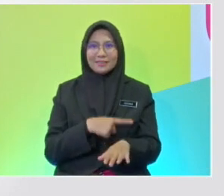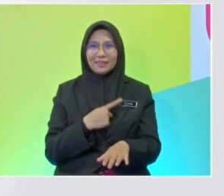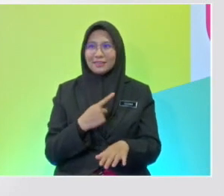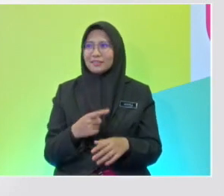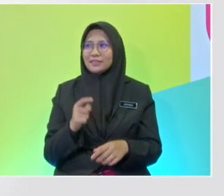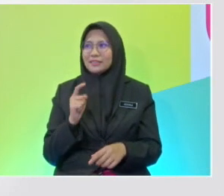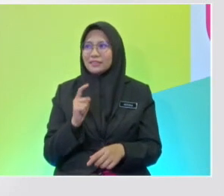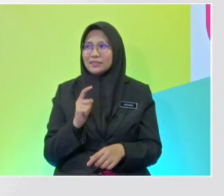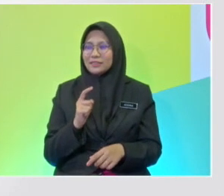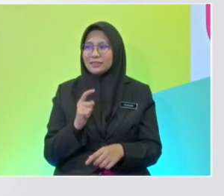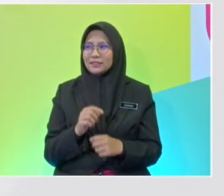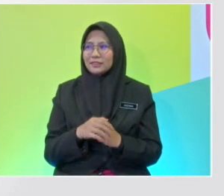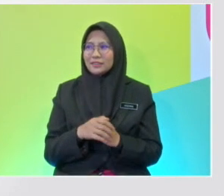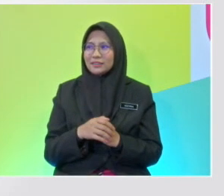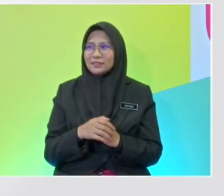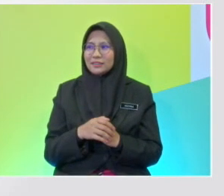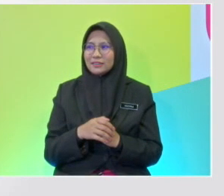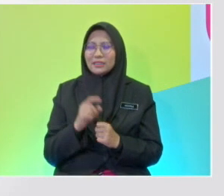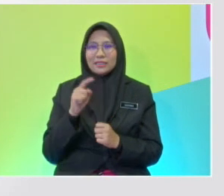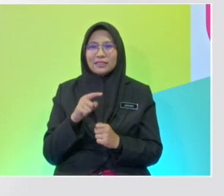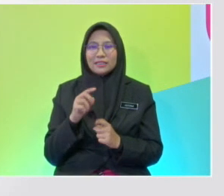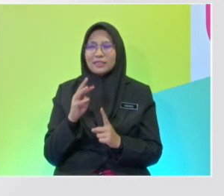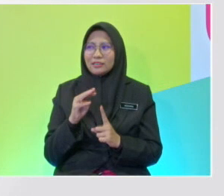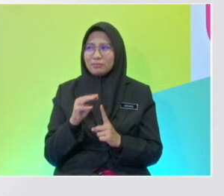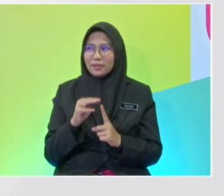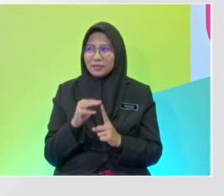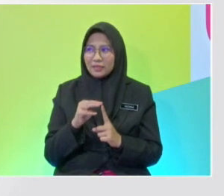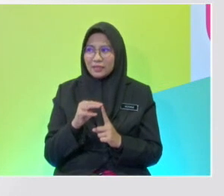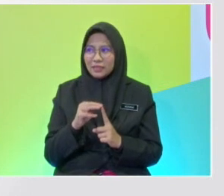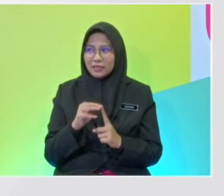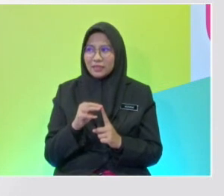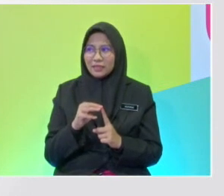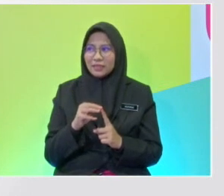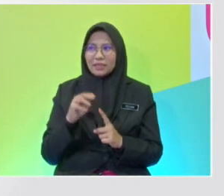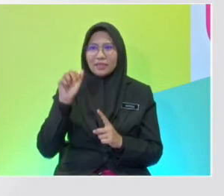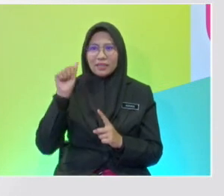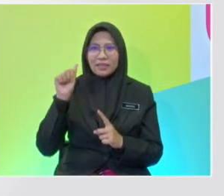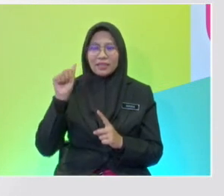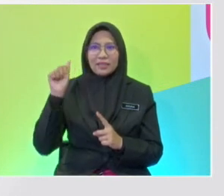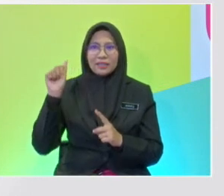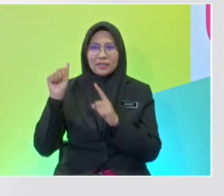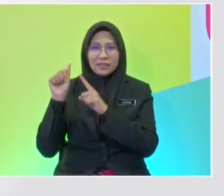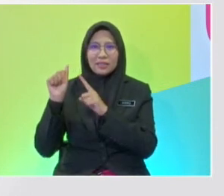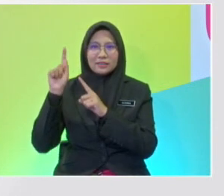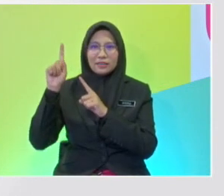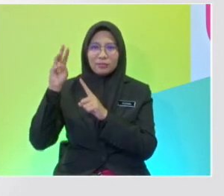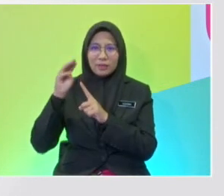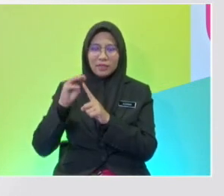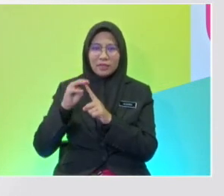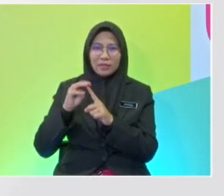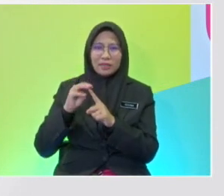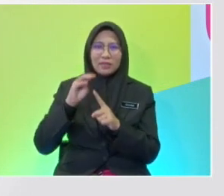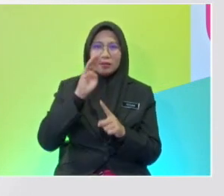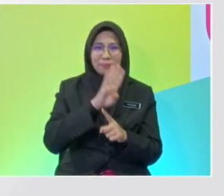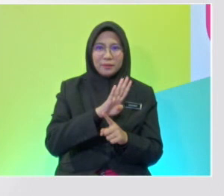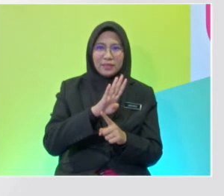kalau pecahan Makkah di sini kalau kita tengok dia ada yaitu satu maka itu dua maka so